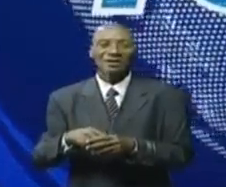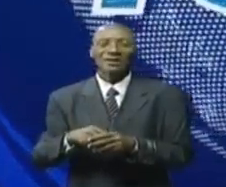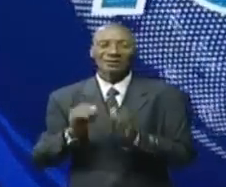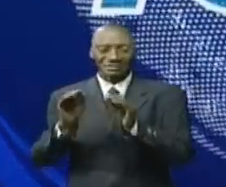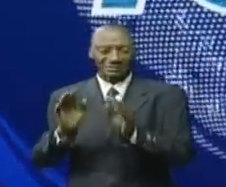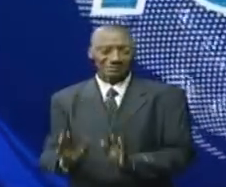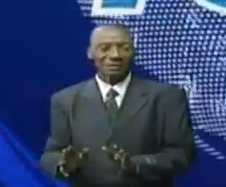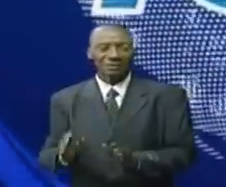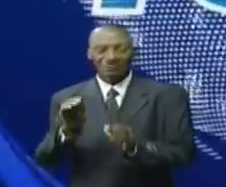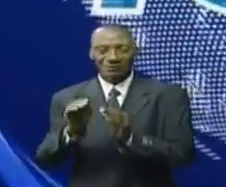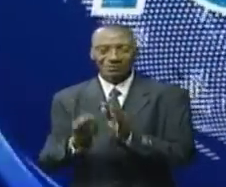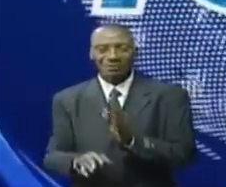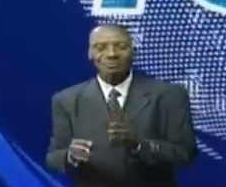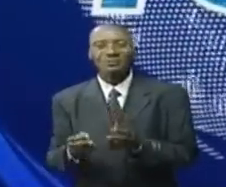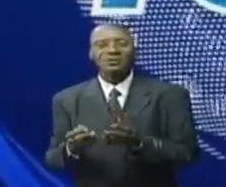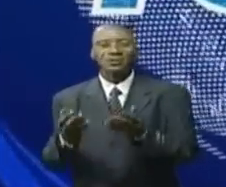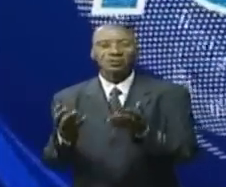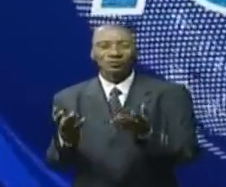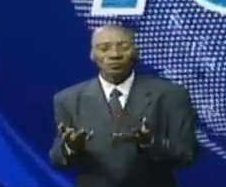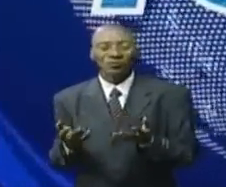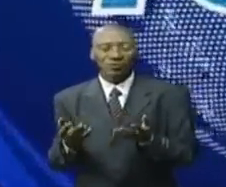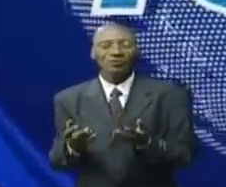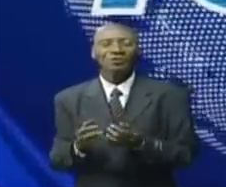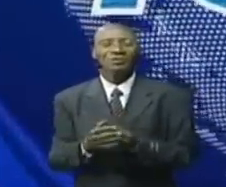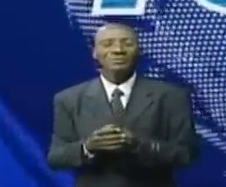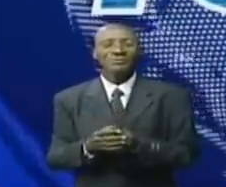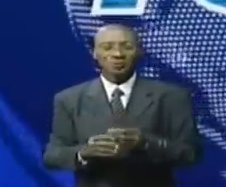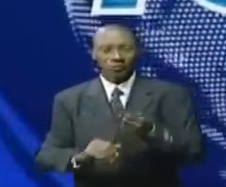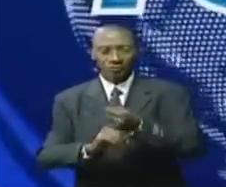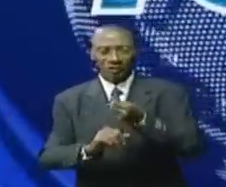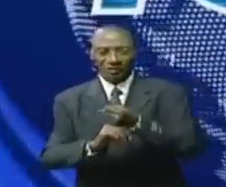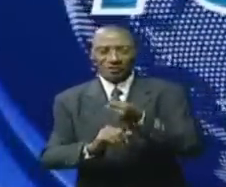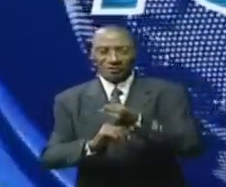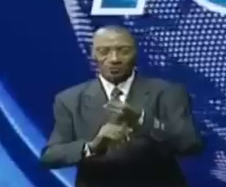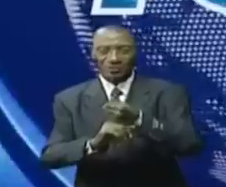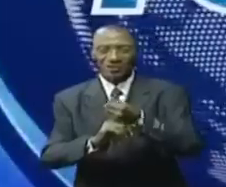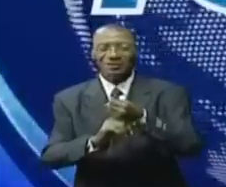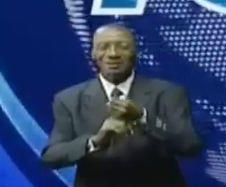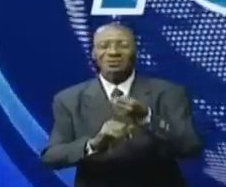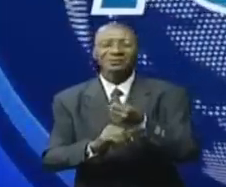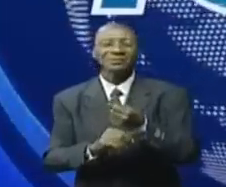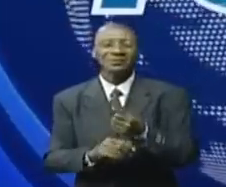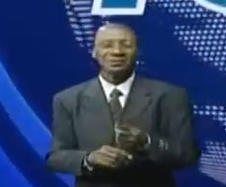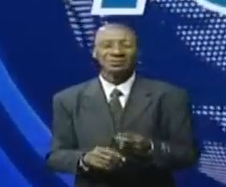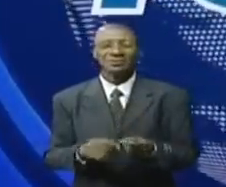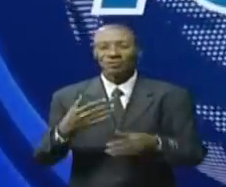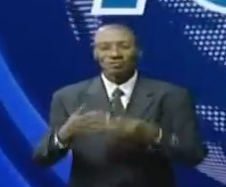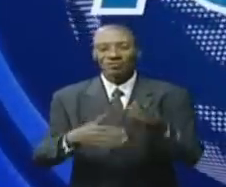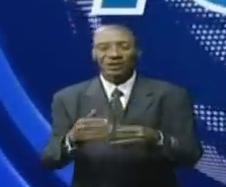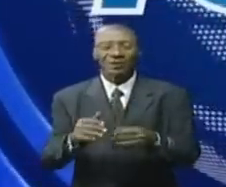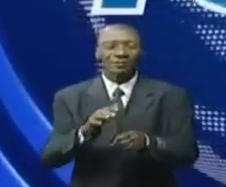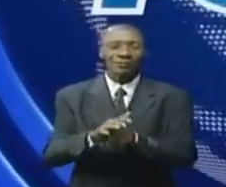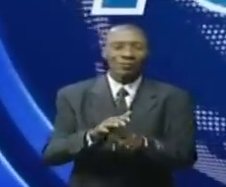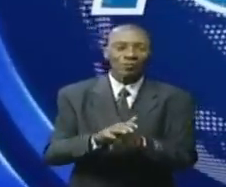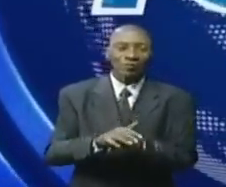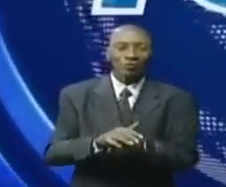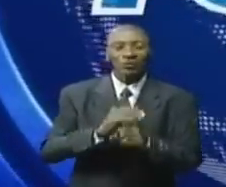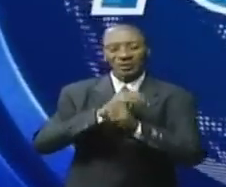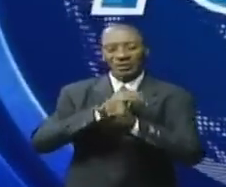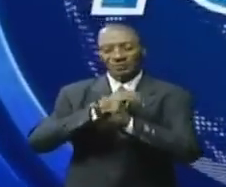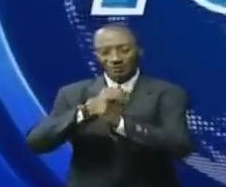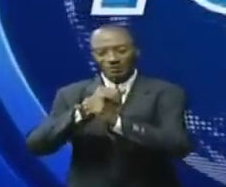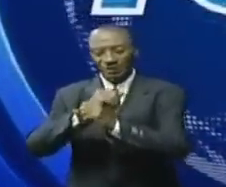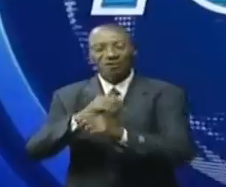retrouvés au cours d'une matinée d'échanges. Ces derniers ont renforcé leurs connaissances sur le moyen de prévention des différentes maladies